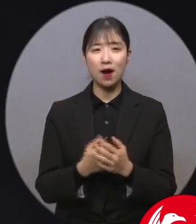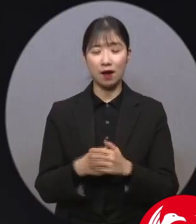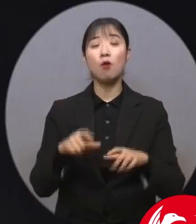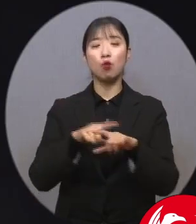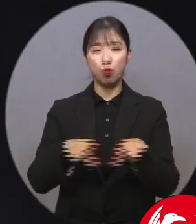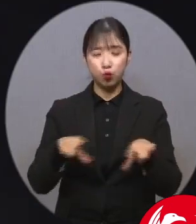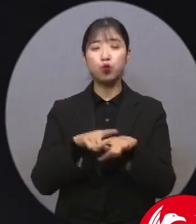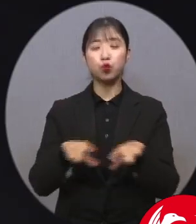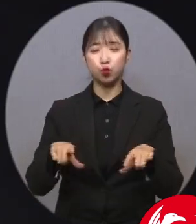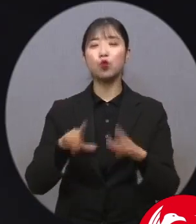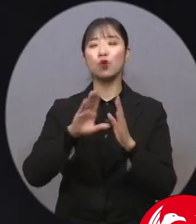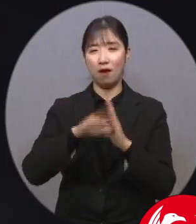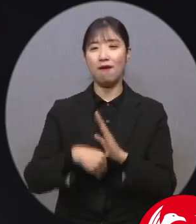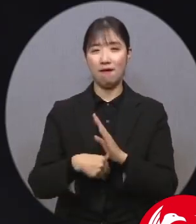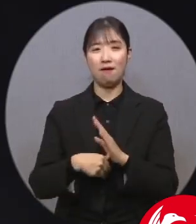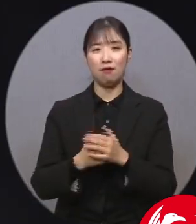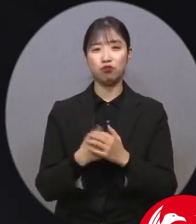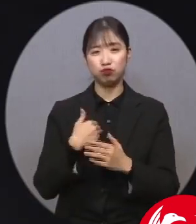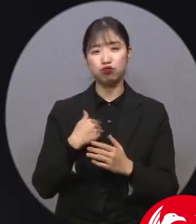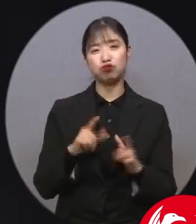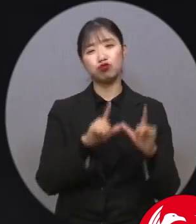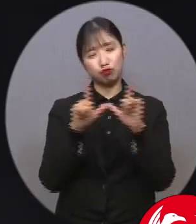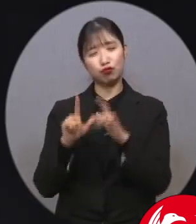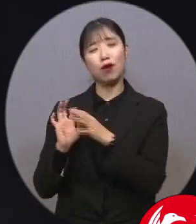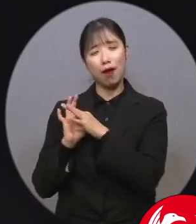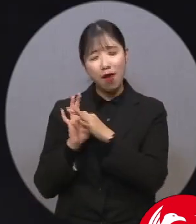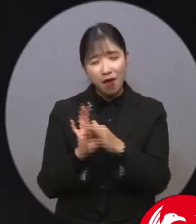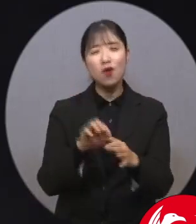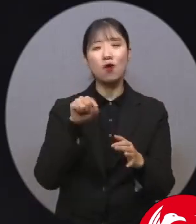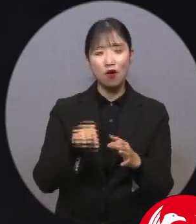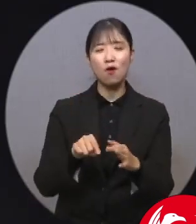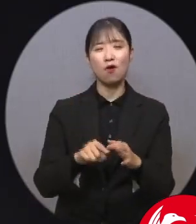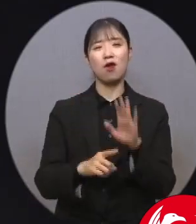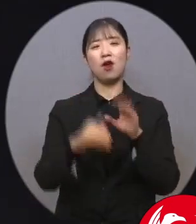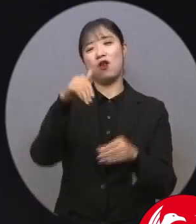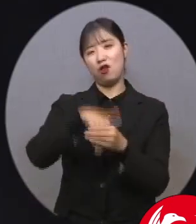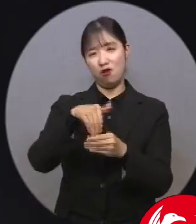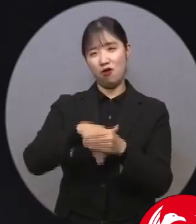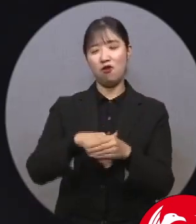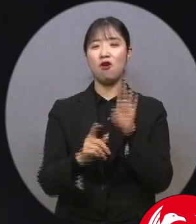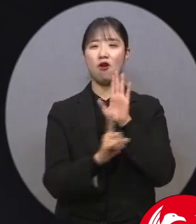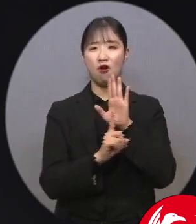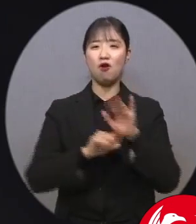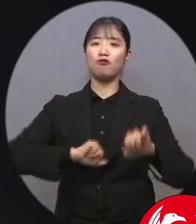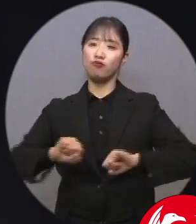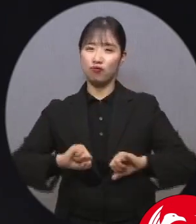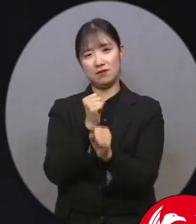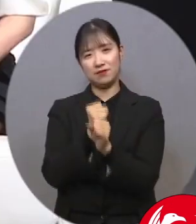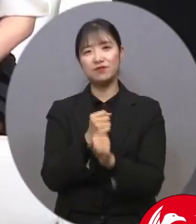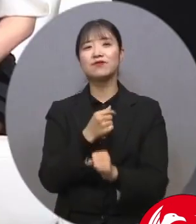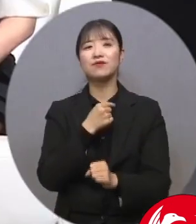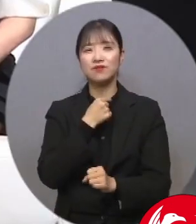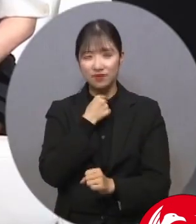평소에 그동안 쭉 살아온 게 선거운동이라고 생각하고 자신 있습니다.